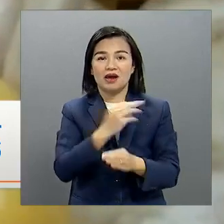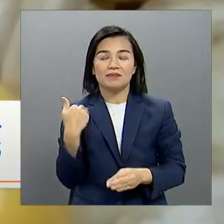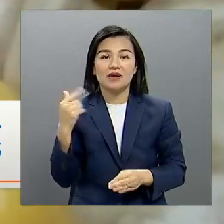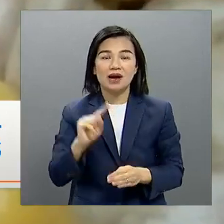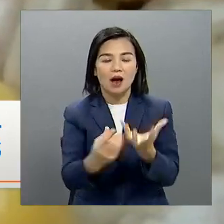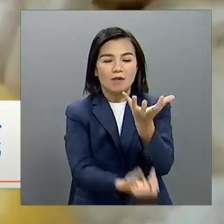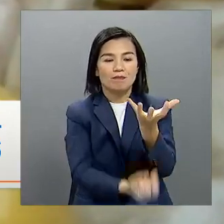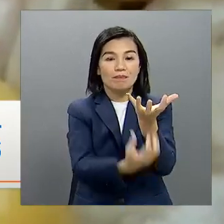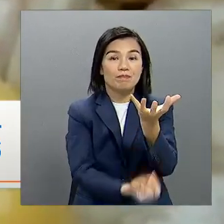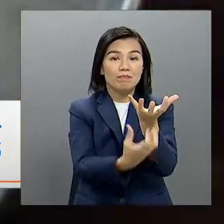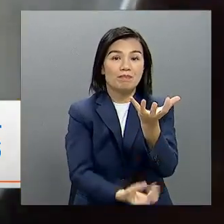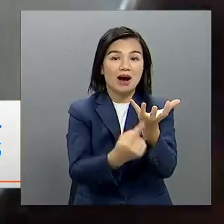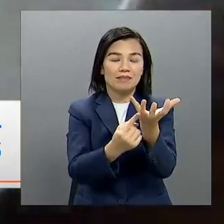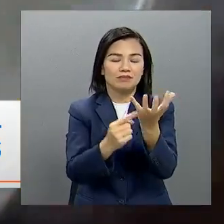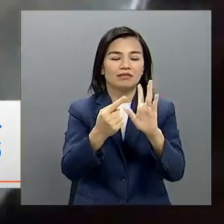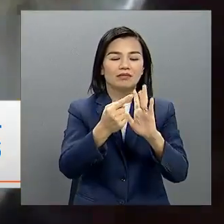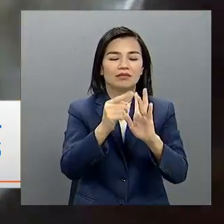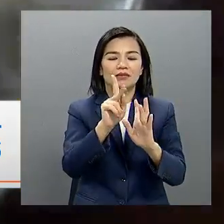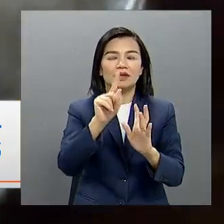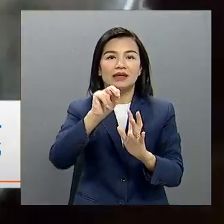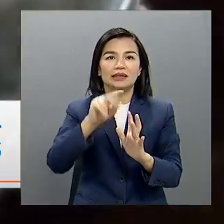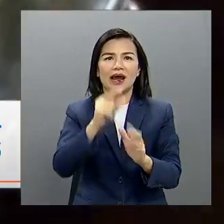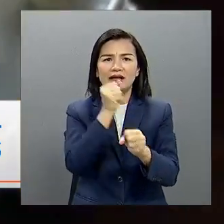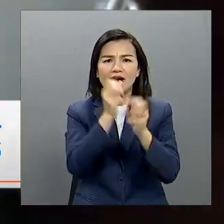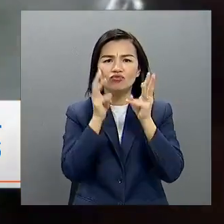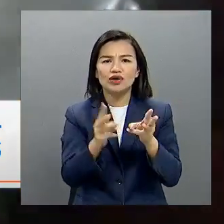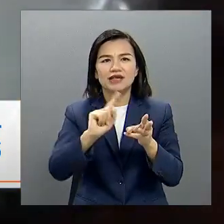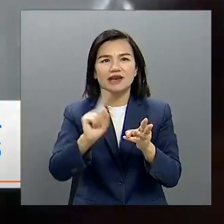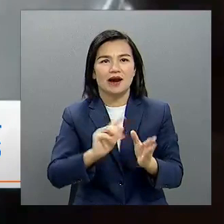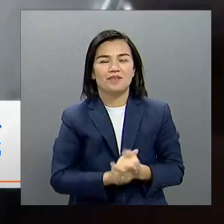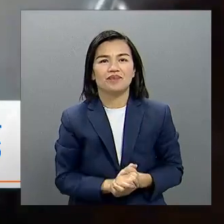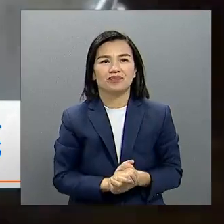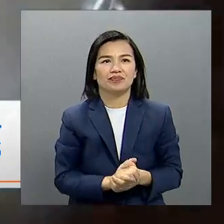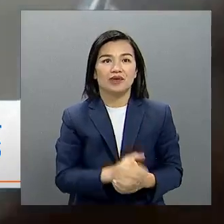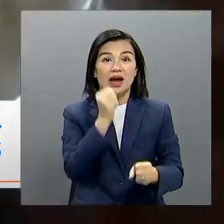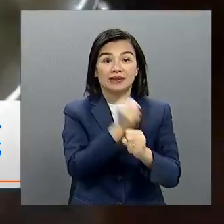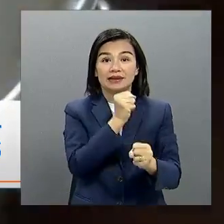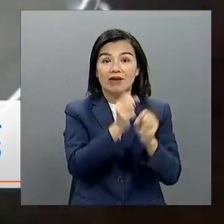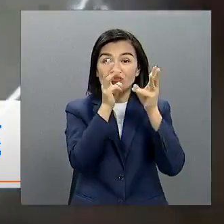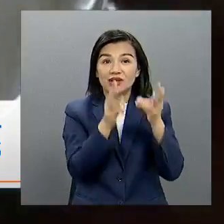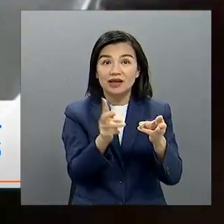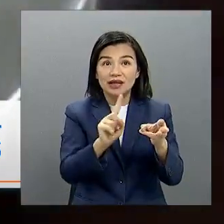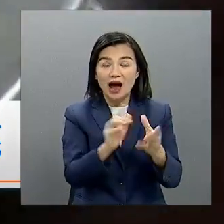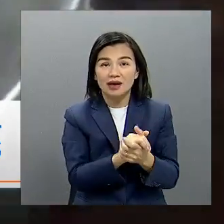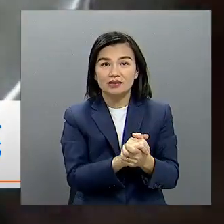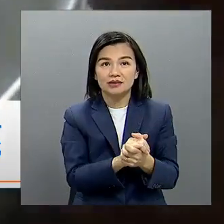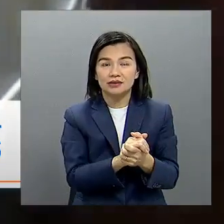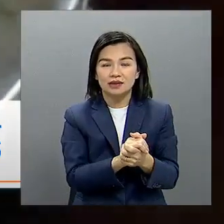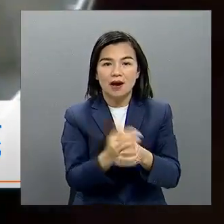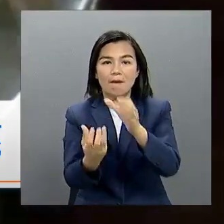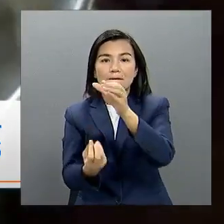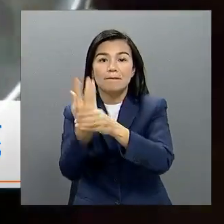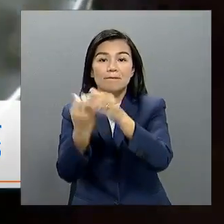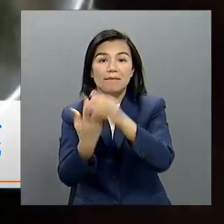โงกครับคุณผู้ชมเดี๋ยวมาดูกันนะครับว่าทำยังไงนะครับแกงเห็ดระโงกเขาจะเอาไปใส่กับผักกระแยงหรือว่าผักกระ